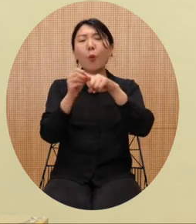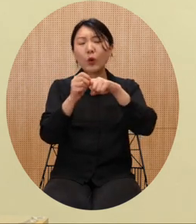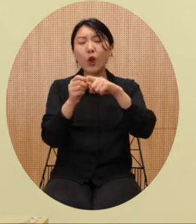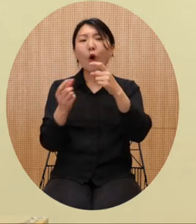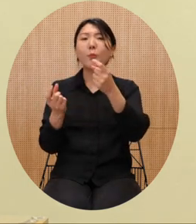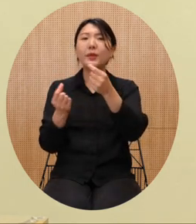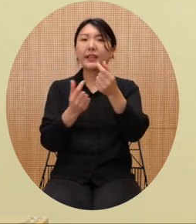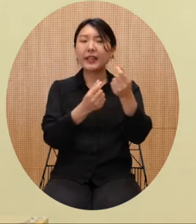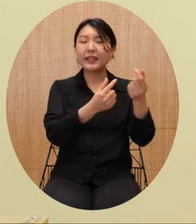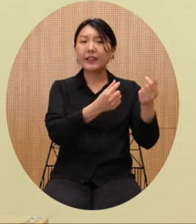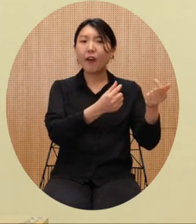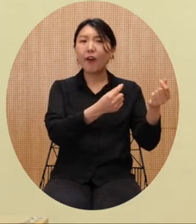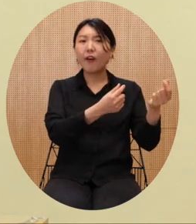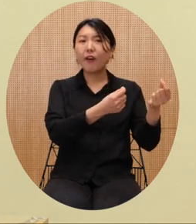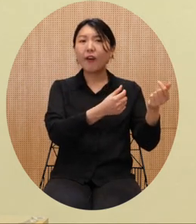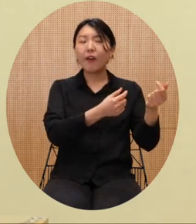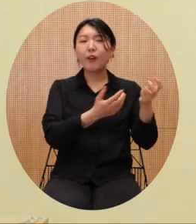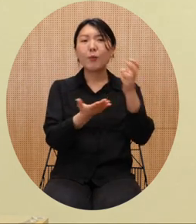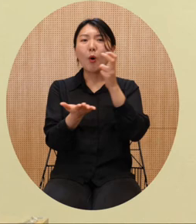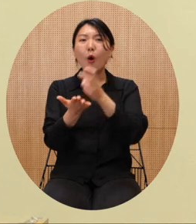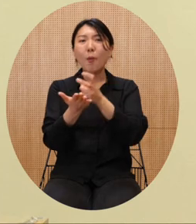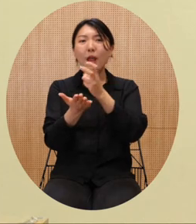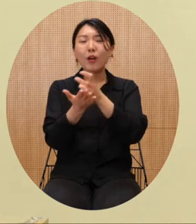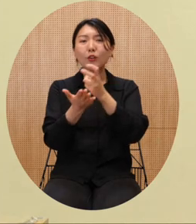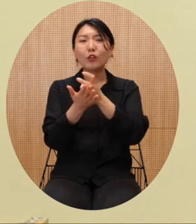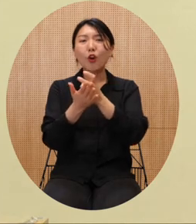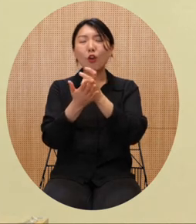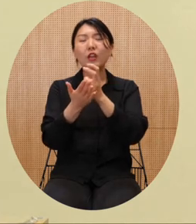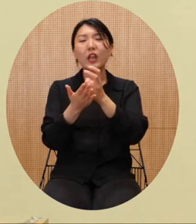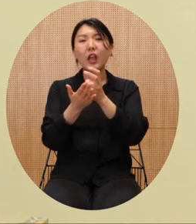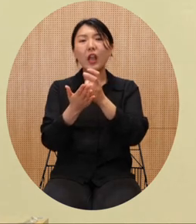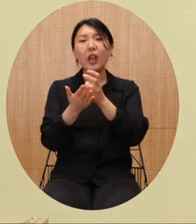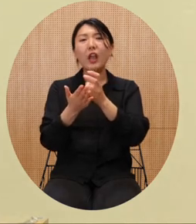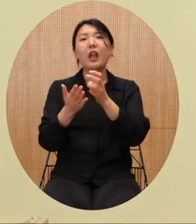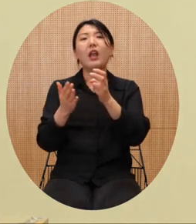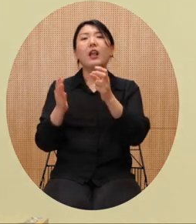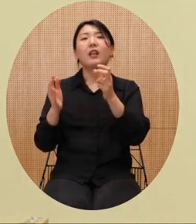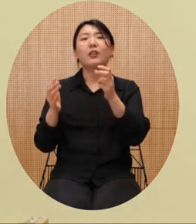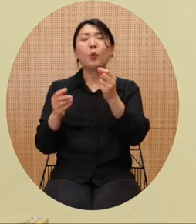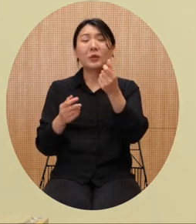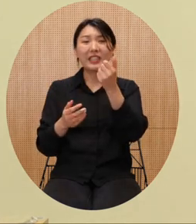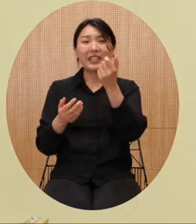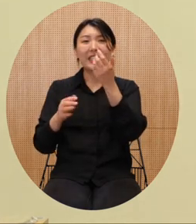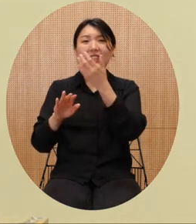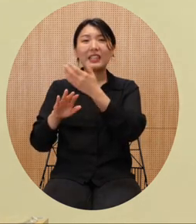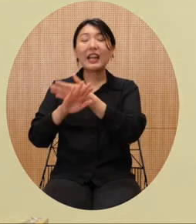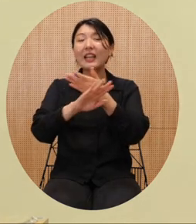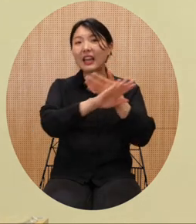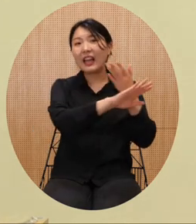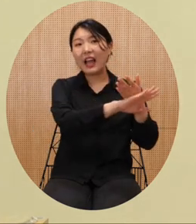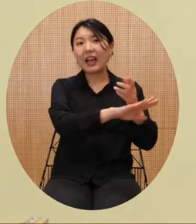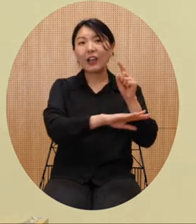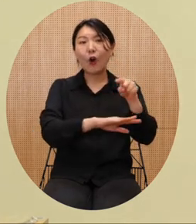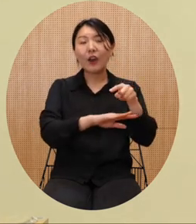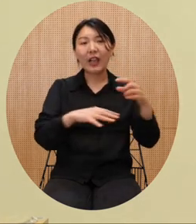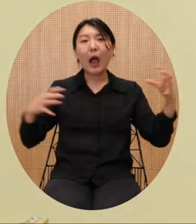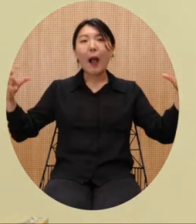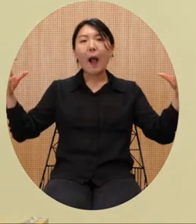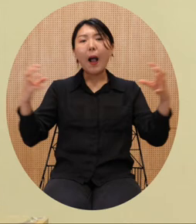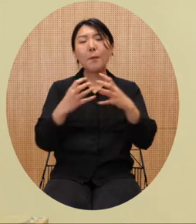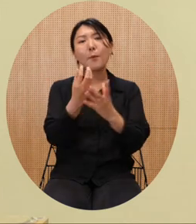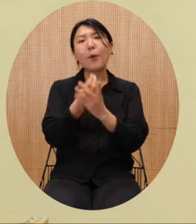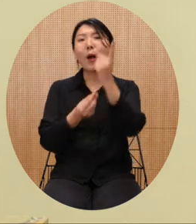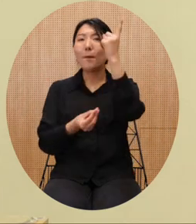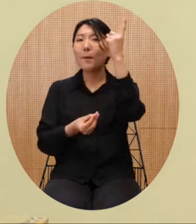달라서 만들어지는 법령의 그런 정의도 다르고 대상도 조금 다르고요. 그래서 이런 것들을 한번 좀 정리를 해야